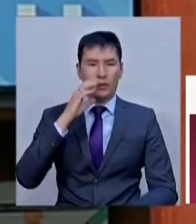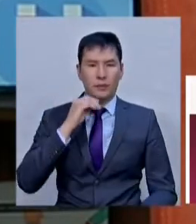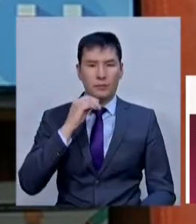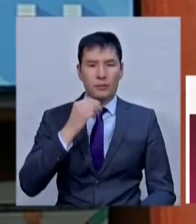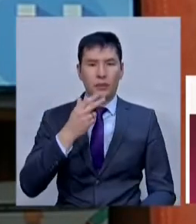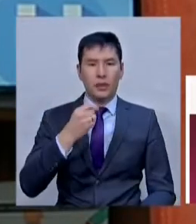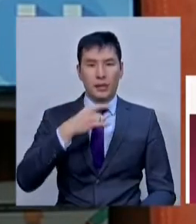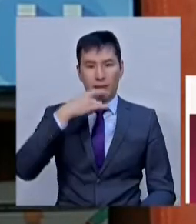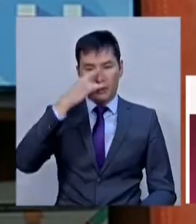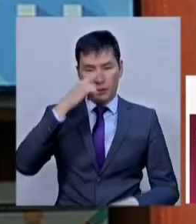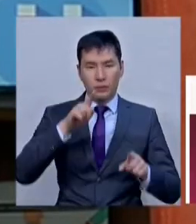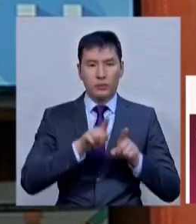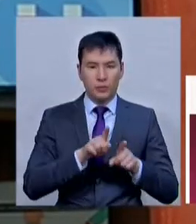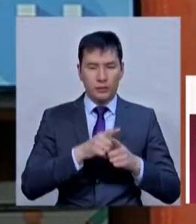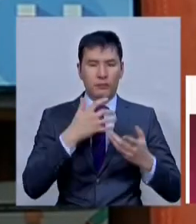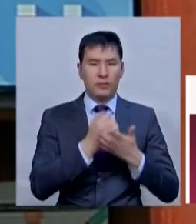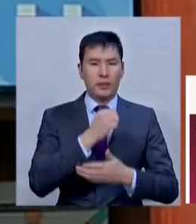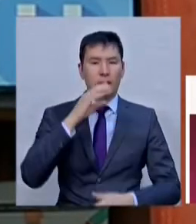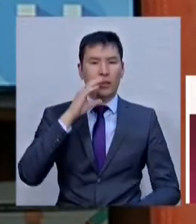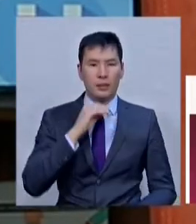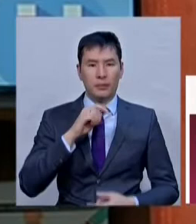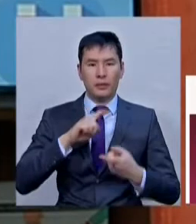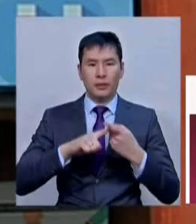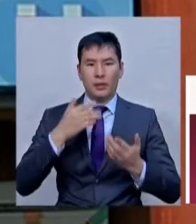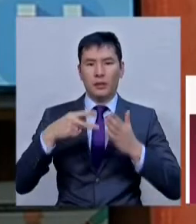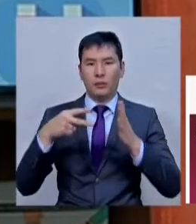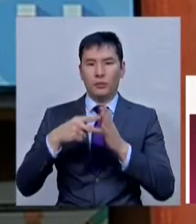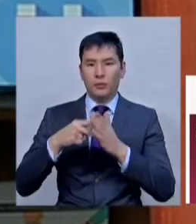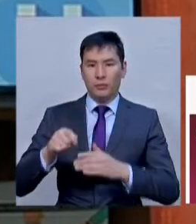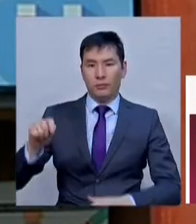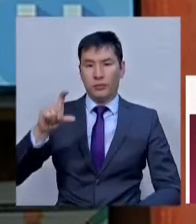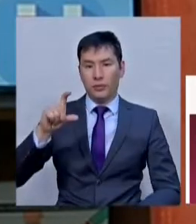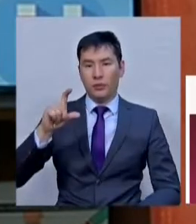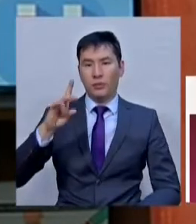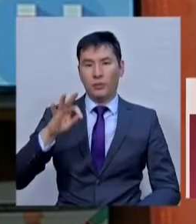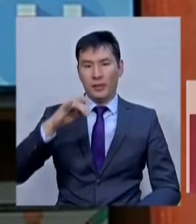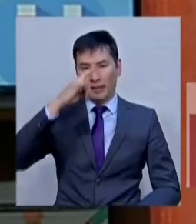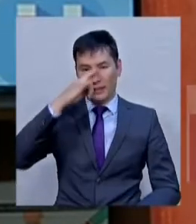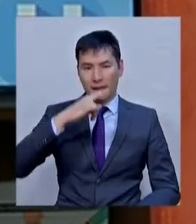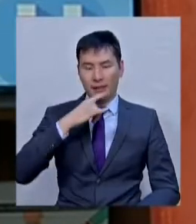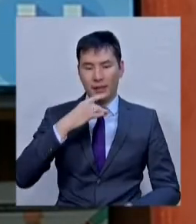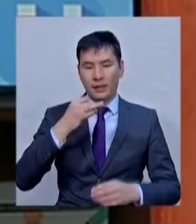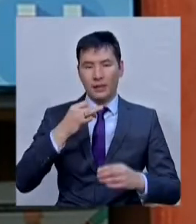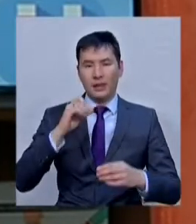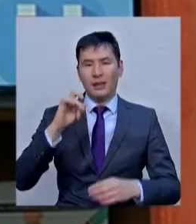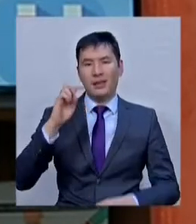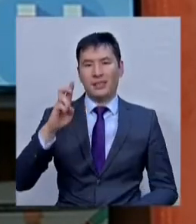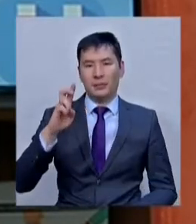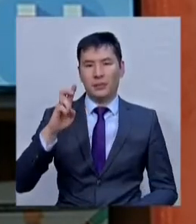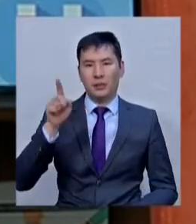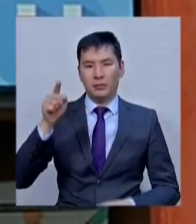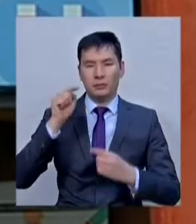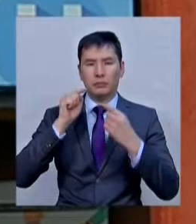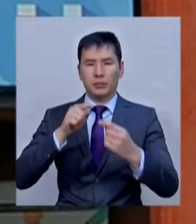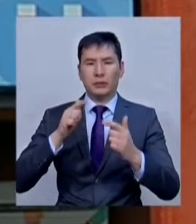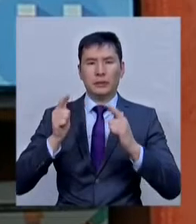ол тиімді болатын еді, егер мұнай нарығында бағалар тұрақты әрі жоғары болса. Бірақ Қазақстан және Біріккен Араб Әмірліктері қарсы болып жатыр